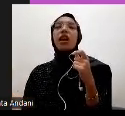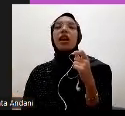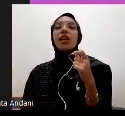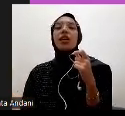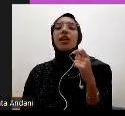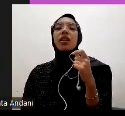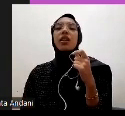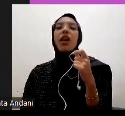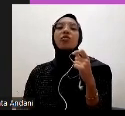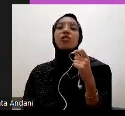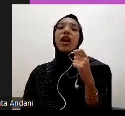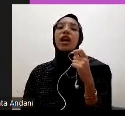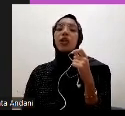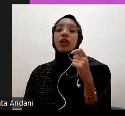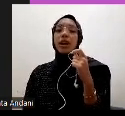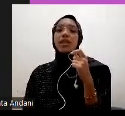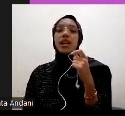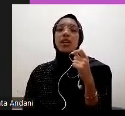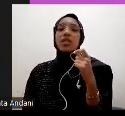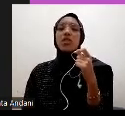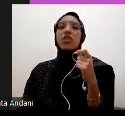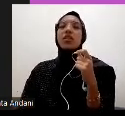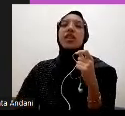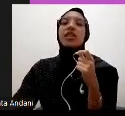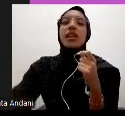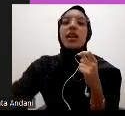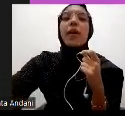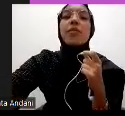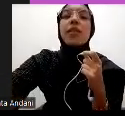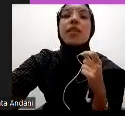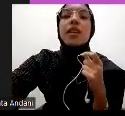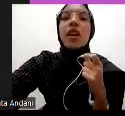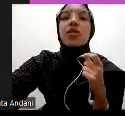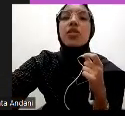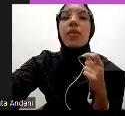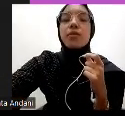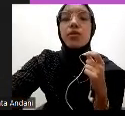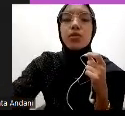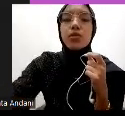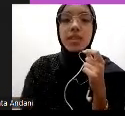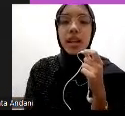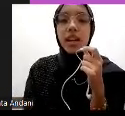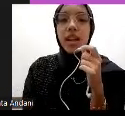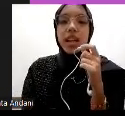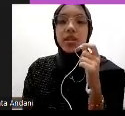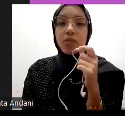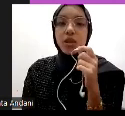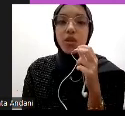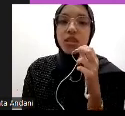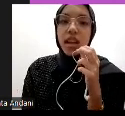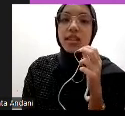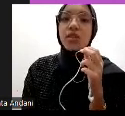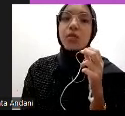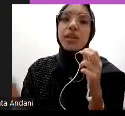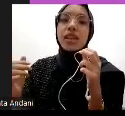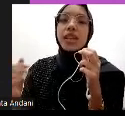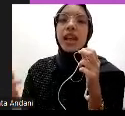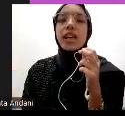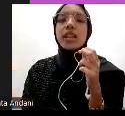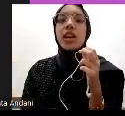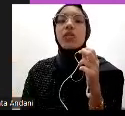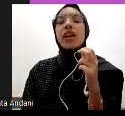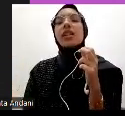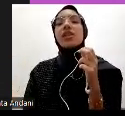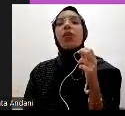oleh kaum muda atau remaja. Contohnya di sini yang paling banyak yaitu 87%, yaitu menurut salah satu penelitian